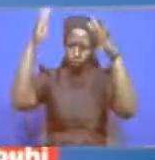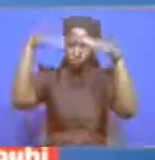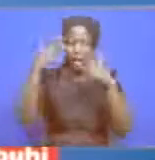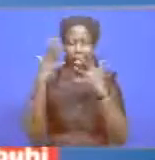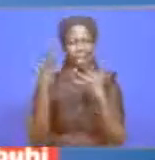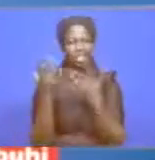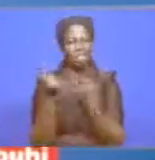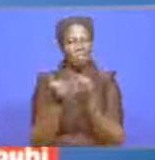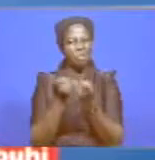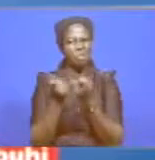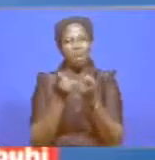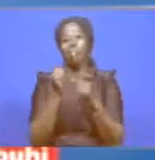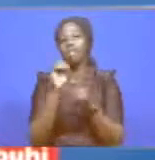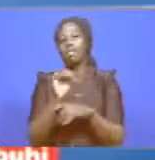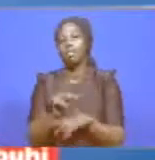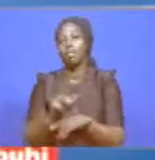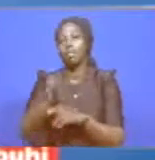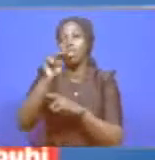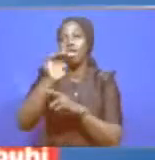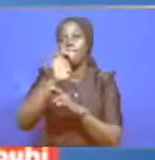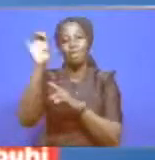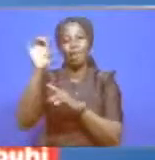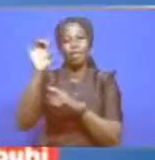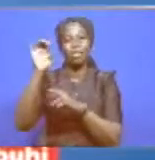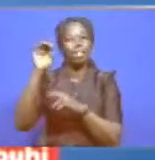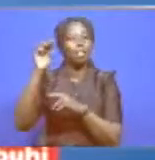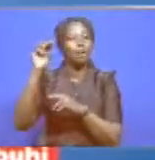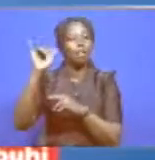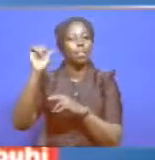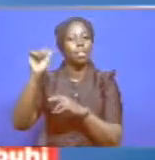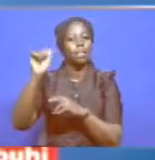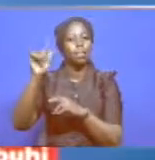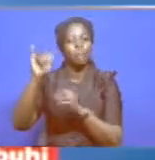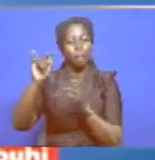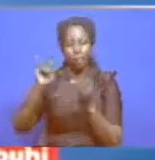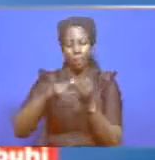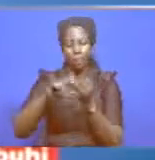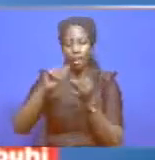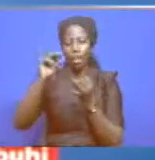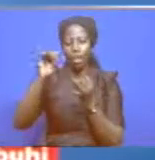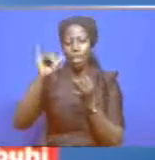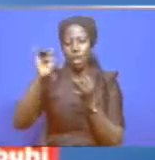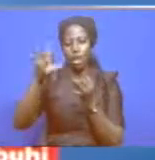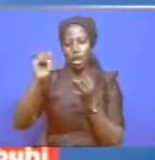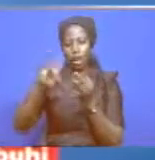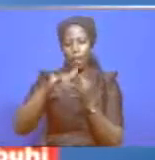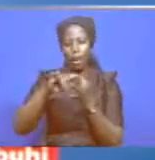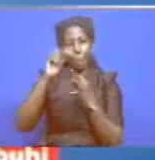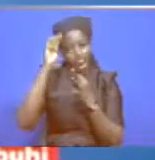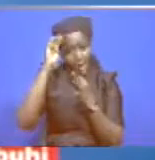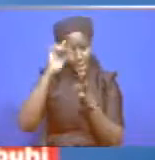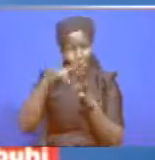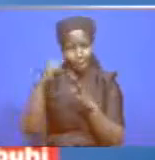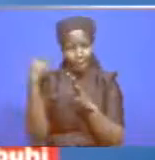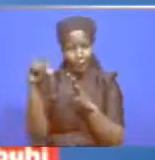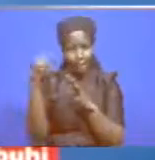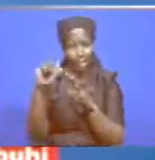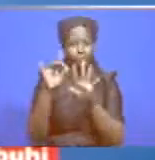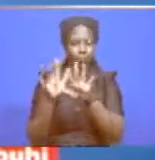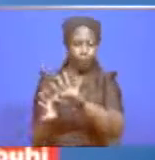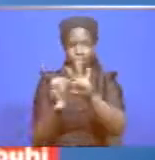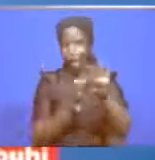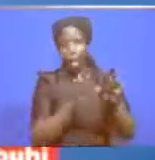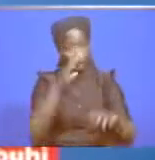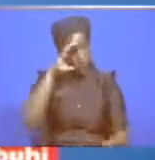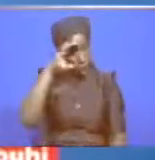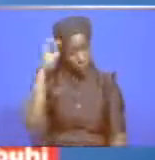sehemu za kaskazini mashariki mwa nchi zikiwemo sehemu za Marsabit, maeneo ya Moyale, Mandera na Garissa. Hali ni sawia katika sehemu za ukanda